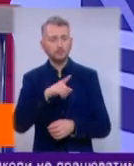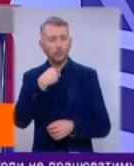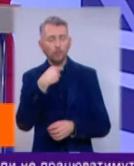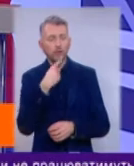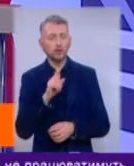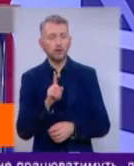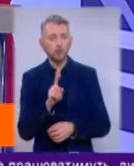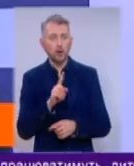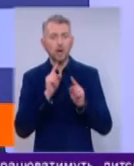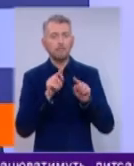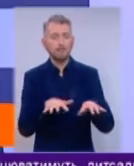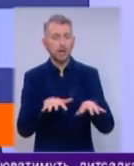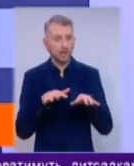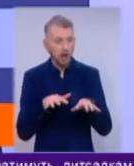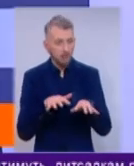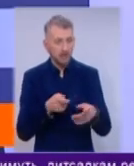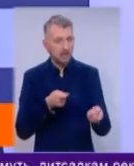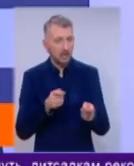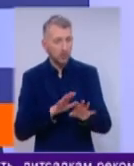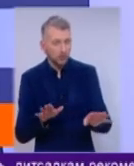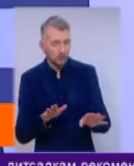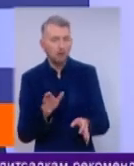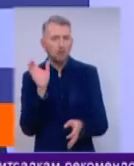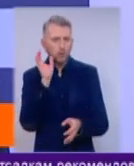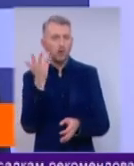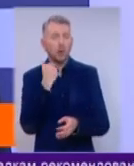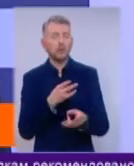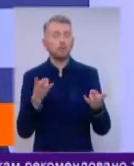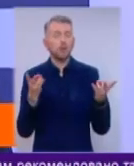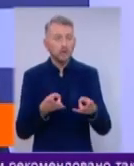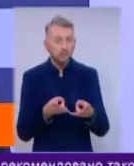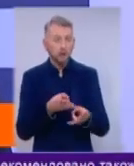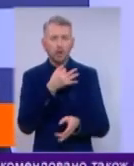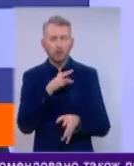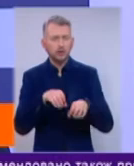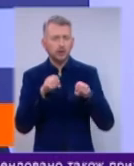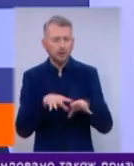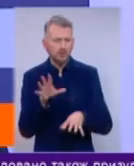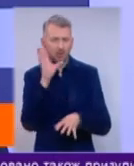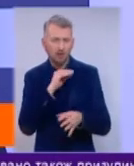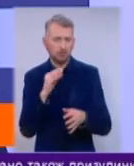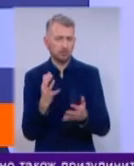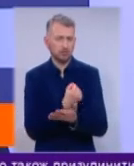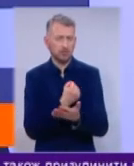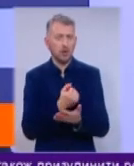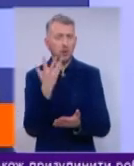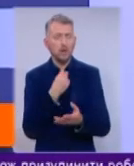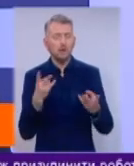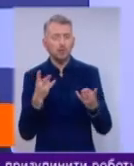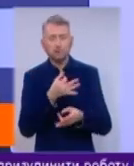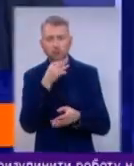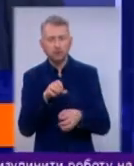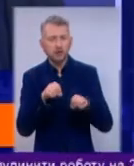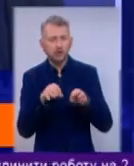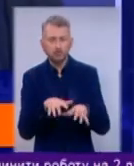що от парламент не керується, ну послухайте, коли потрібно, то будь-яке рішення проходить. Коли потрібно, будь-яке рішення